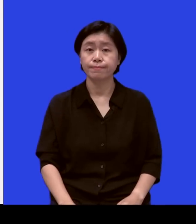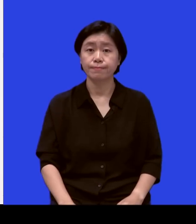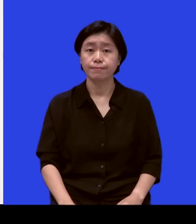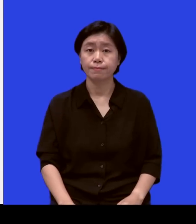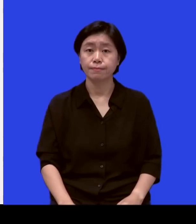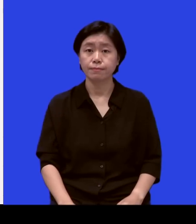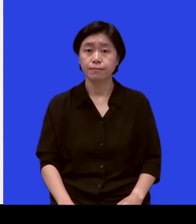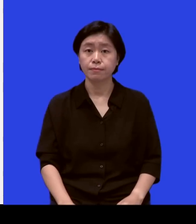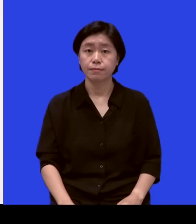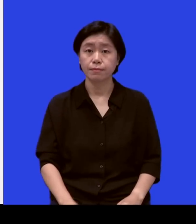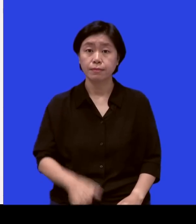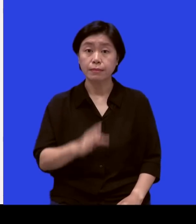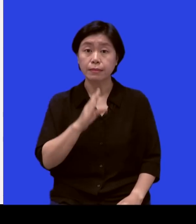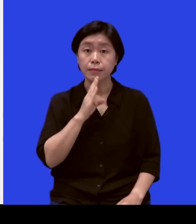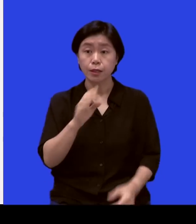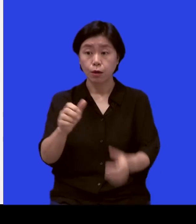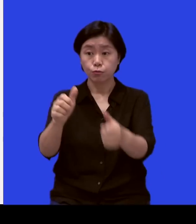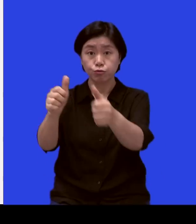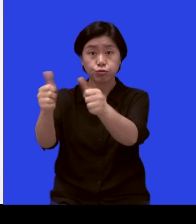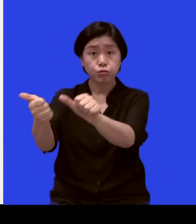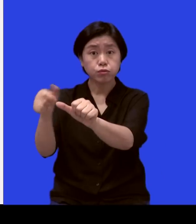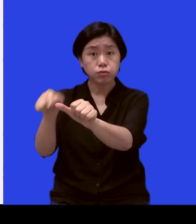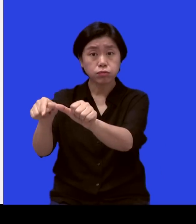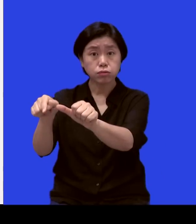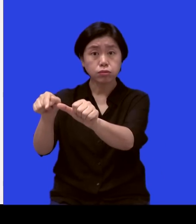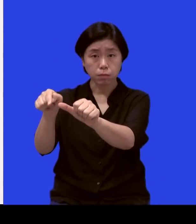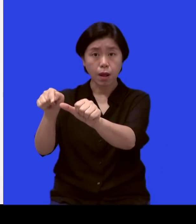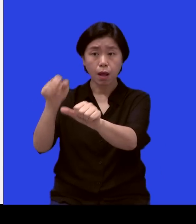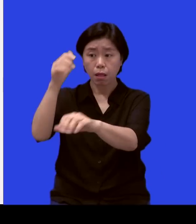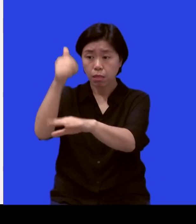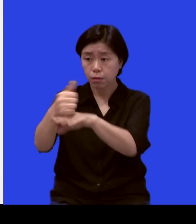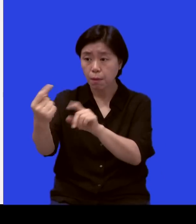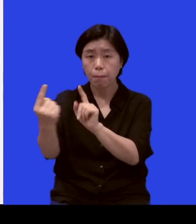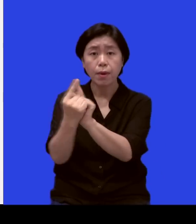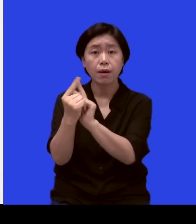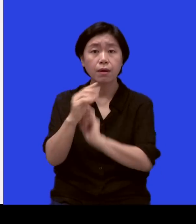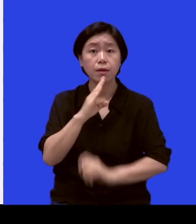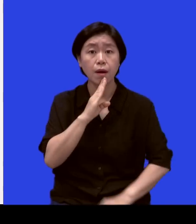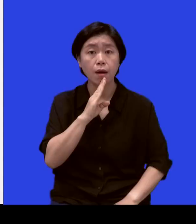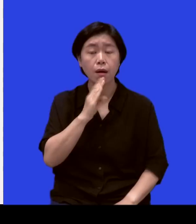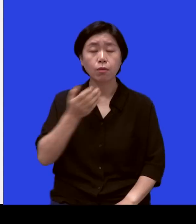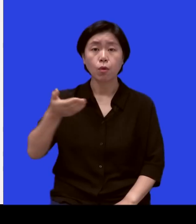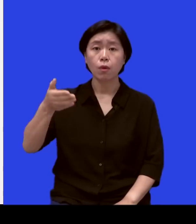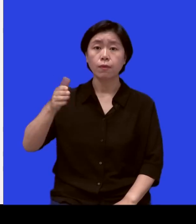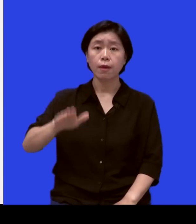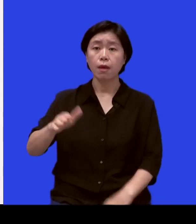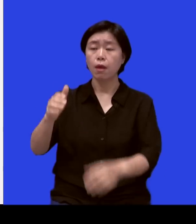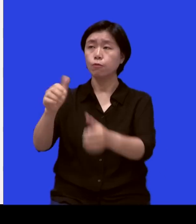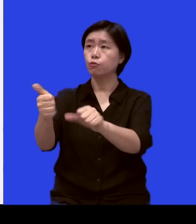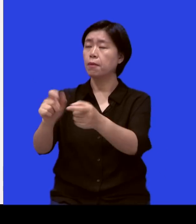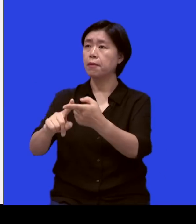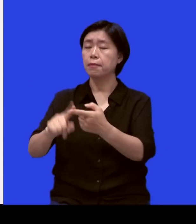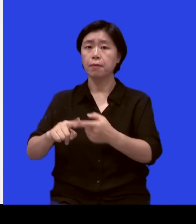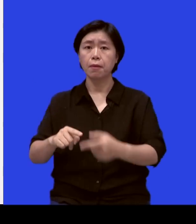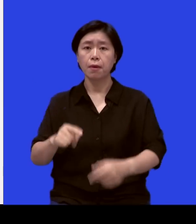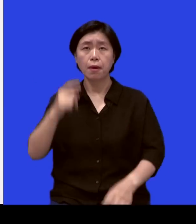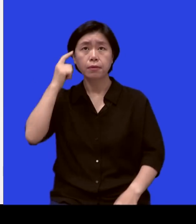이렇게 큰 일이 우리 앞에 있는데 이렇게 아무 일도 없을 것처럼 그냥 살아가는